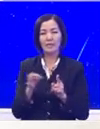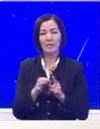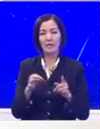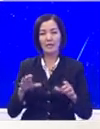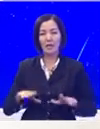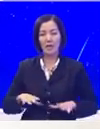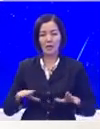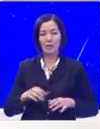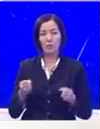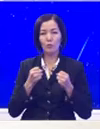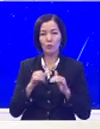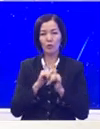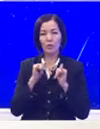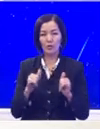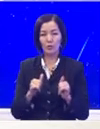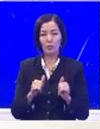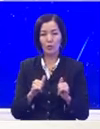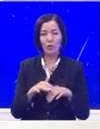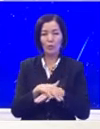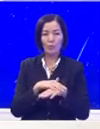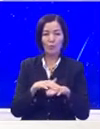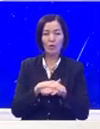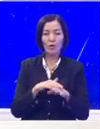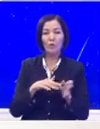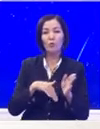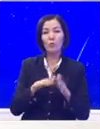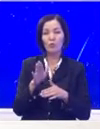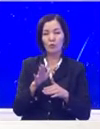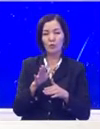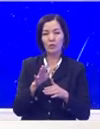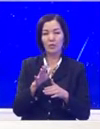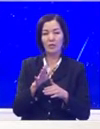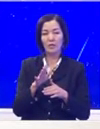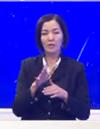спортын дамыту, бұқаралық ат спортын үлкен деңгейге көтеру.